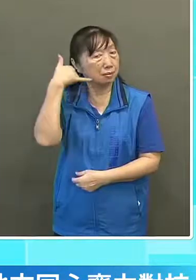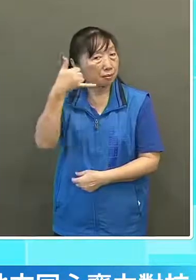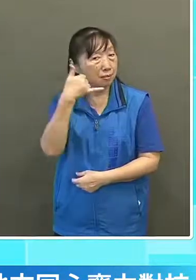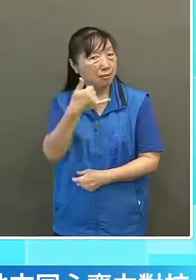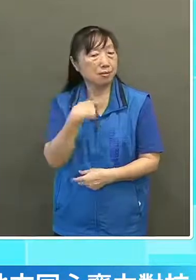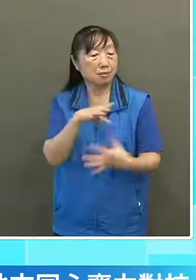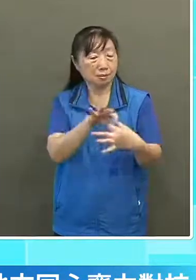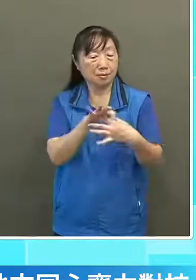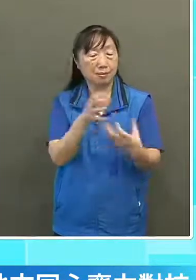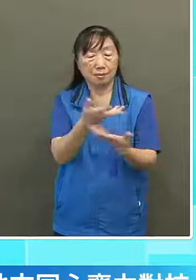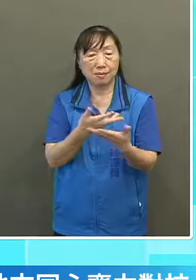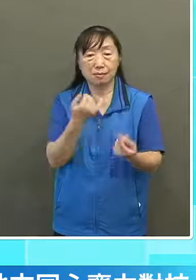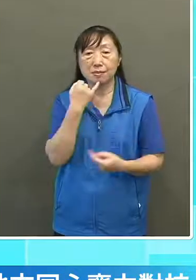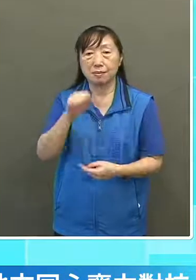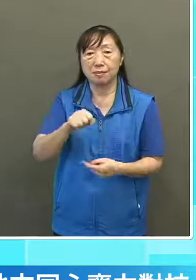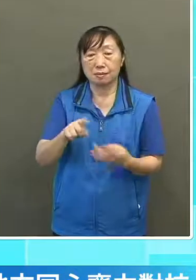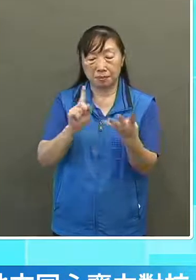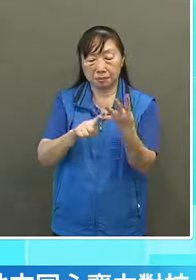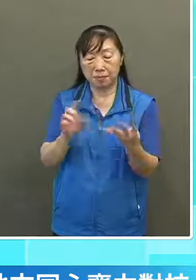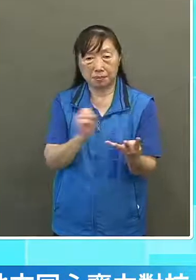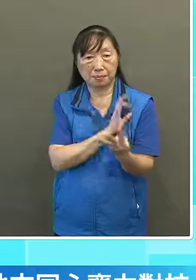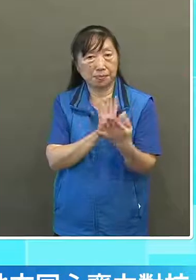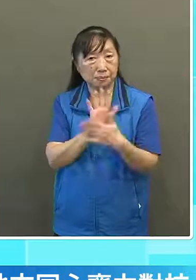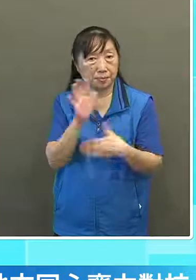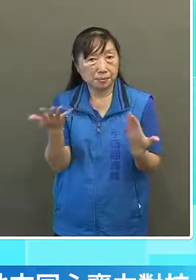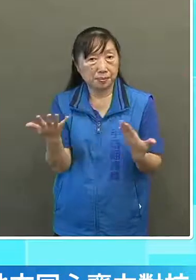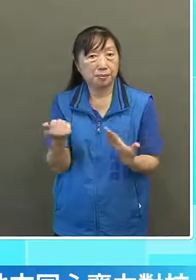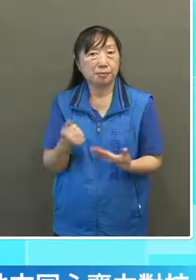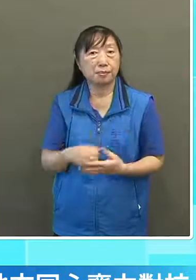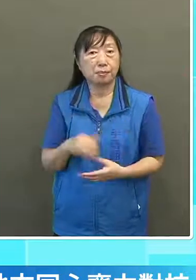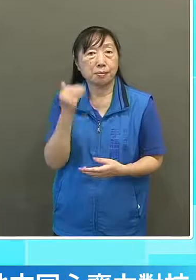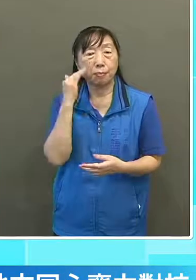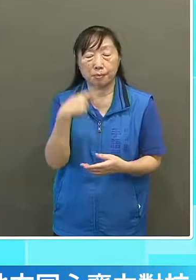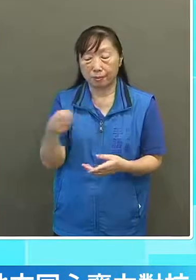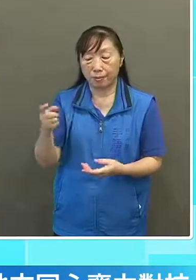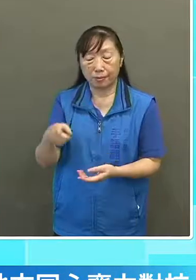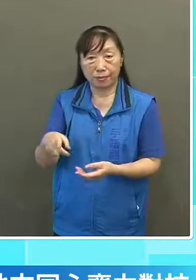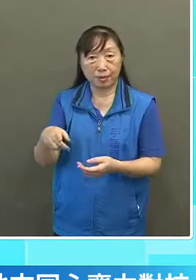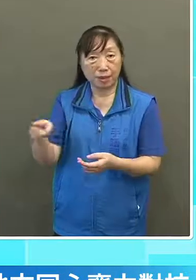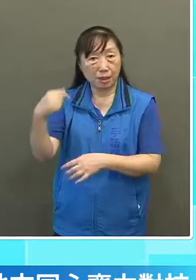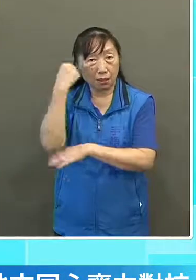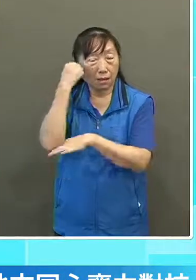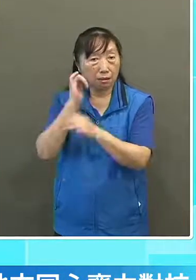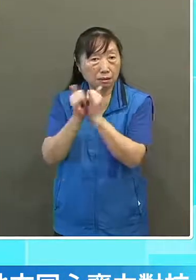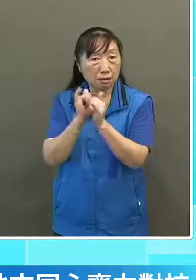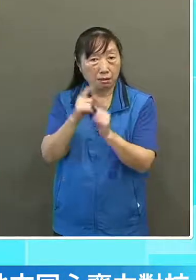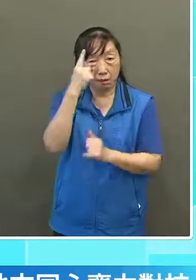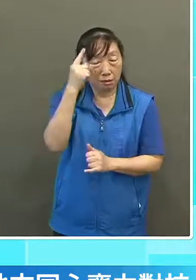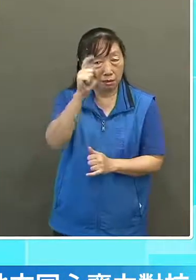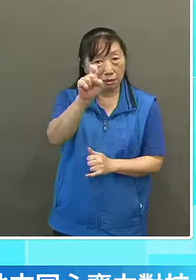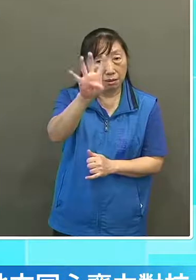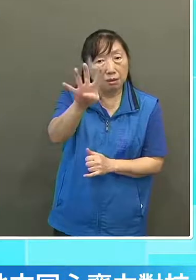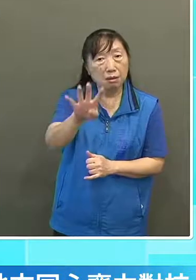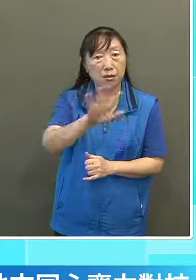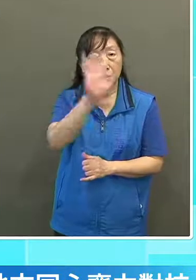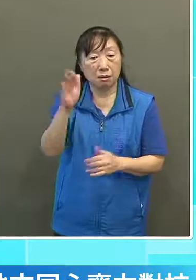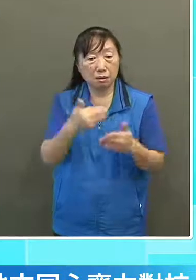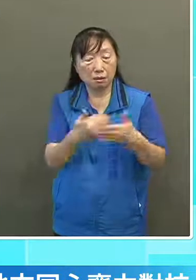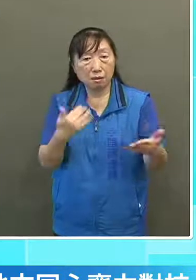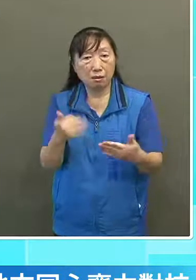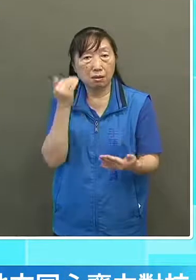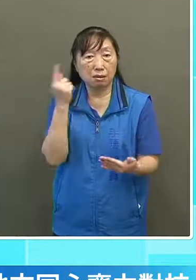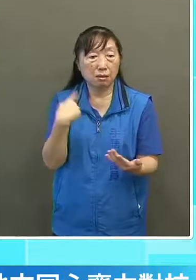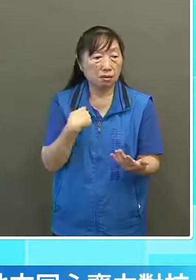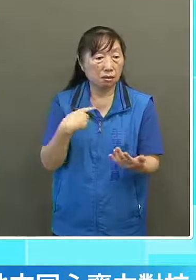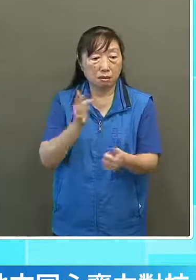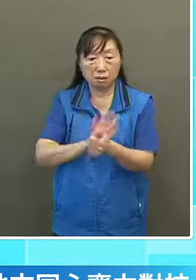那第四个，结束过后我们如果这个相关的住户因为这段14天的居家隔离过程中有造成一些